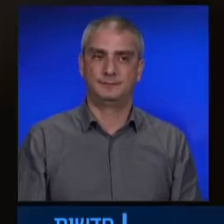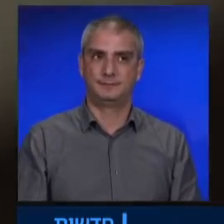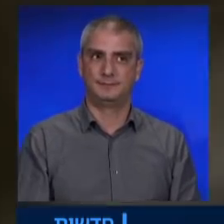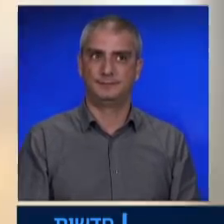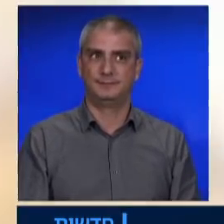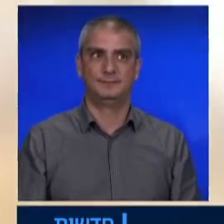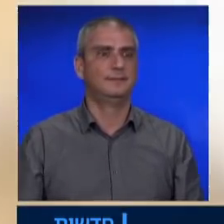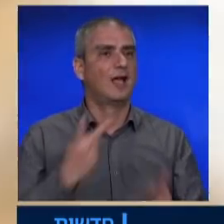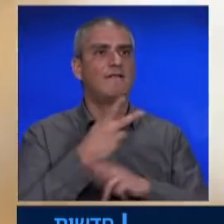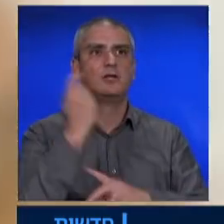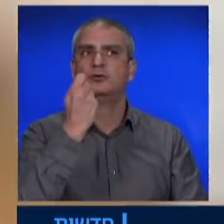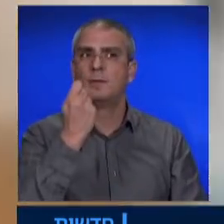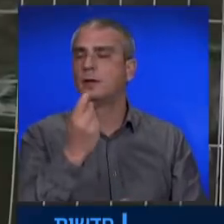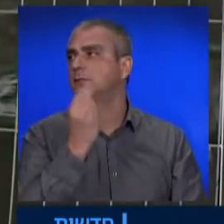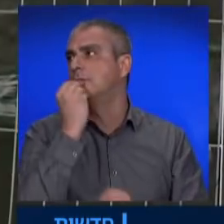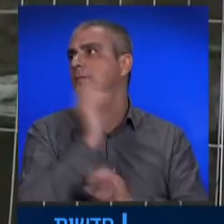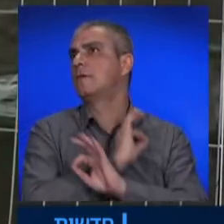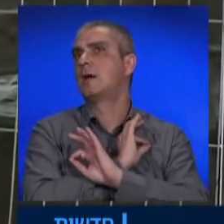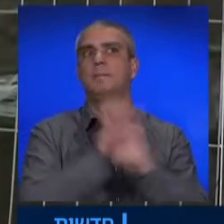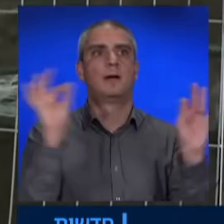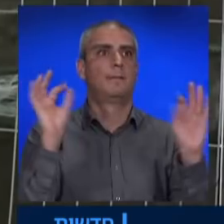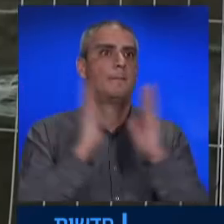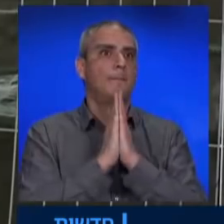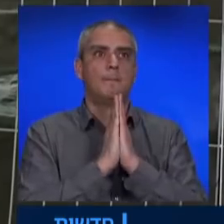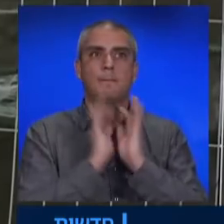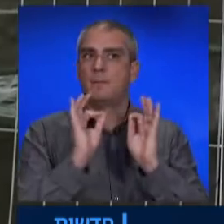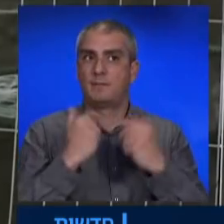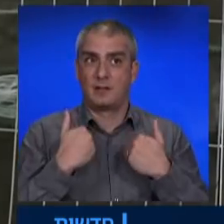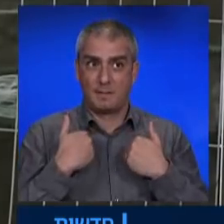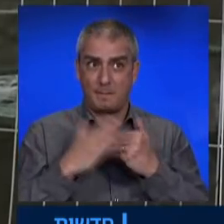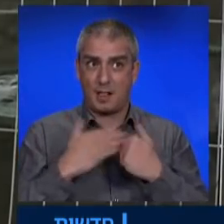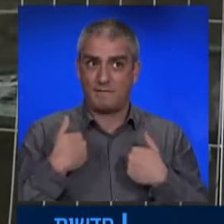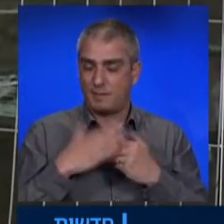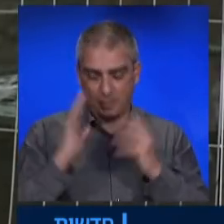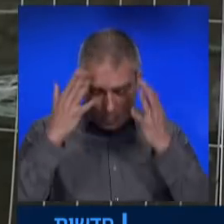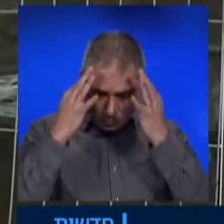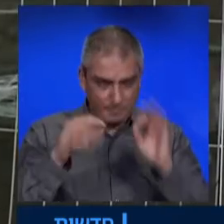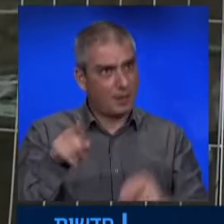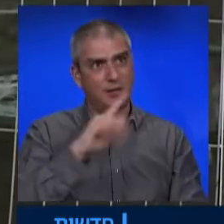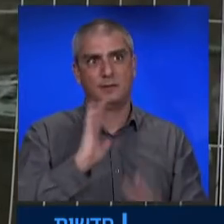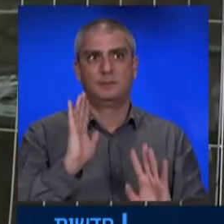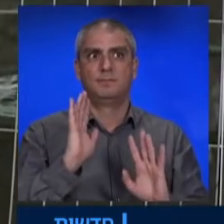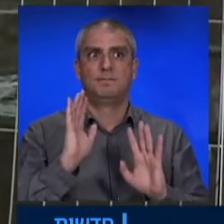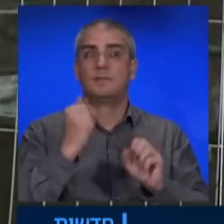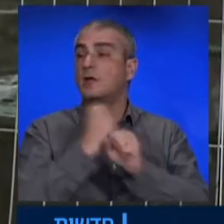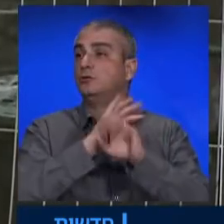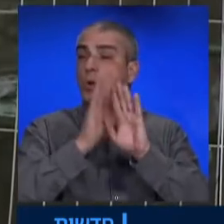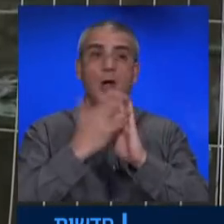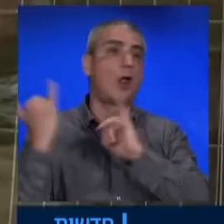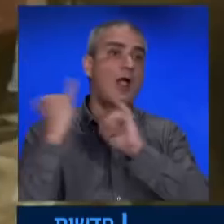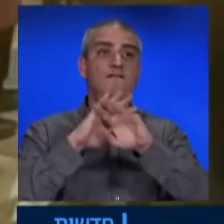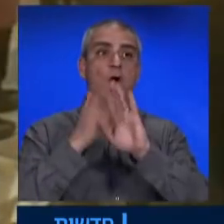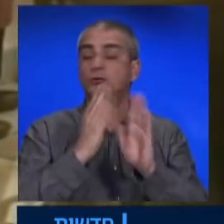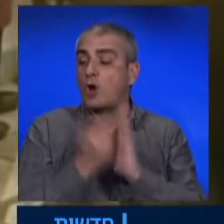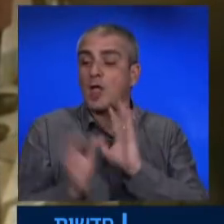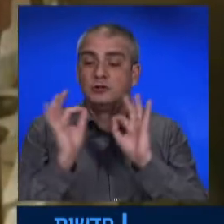איך עברה פה השבת? באמת, בעלי ואני ממש מעריכים אותם, עשו מעל ומעבר, הביאו הכל שלא יחסר